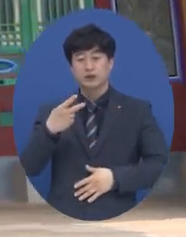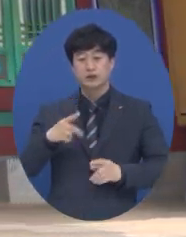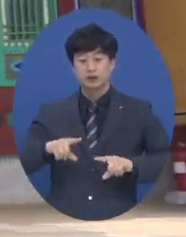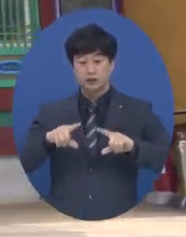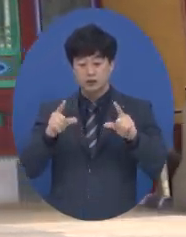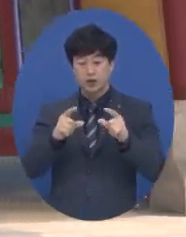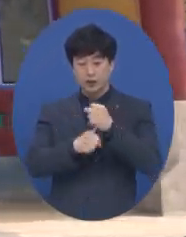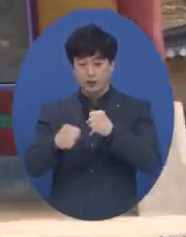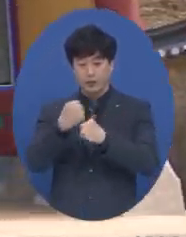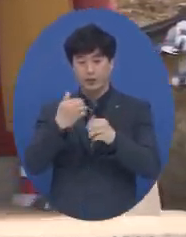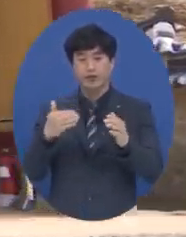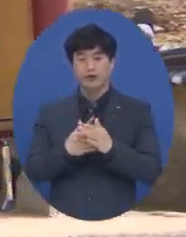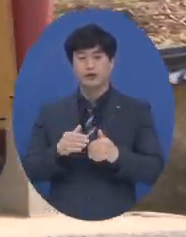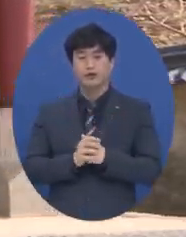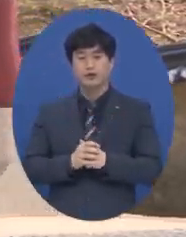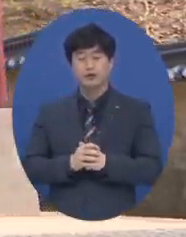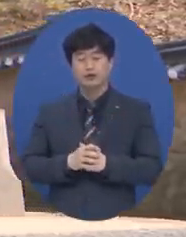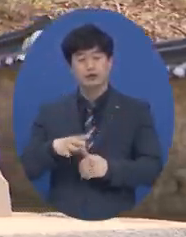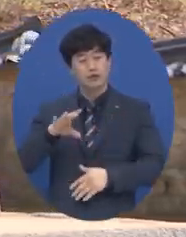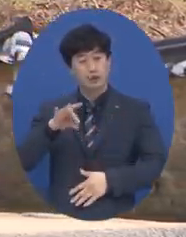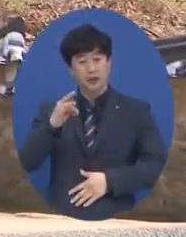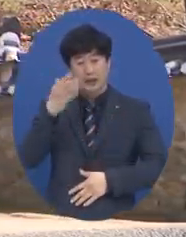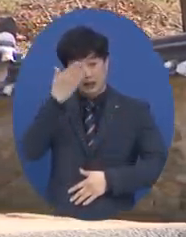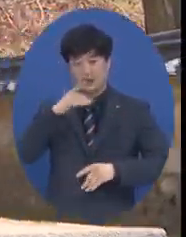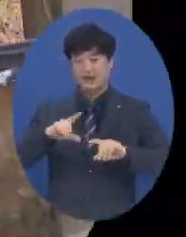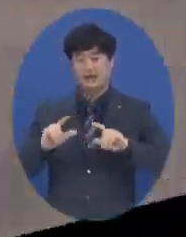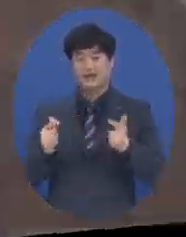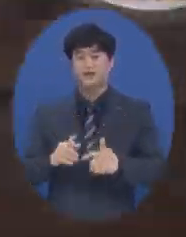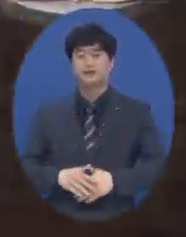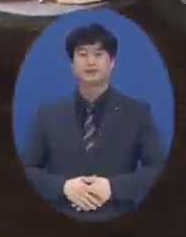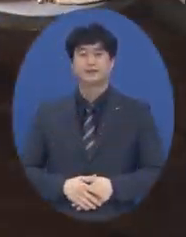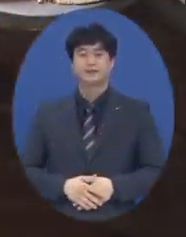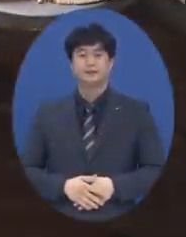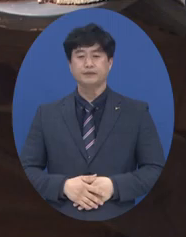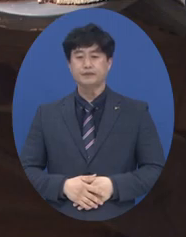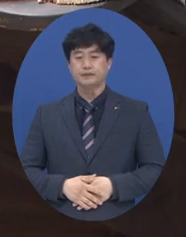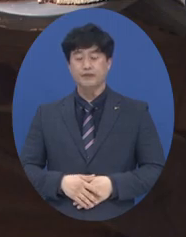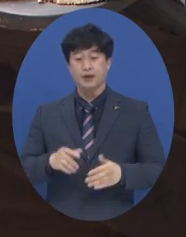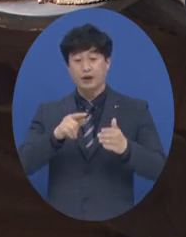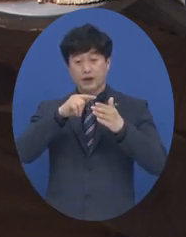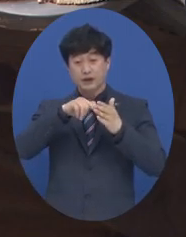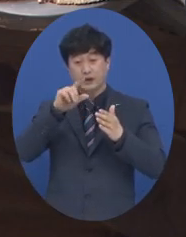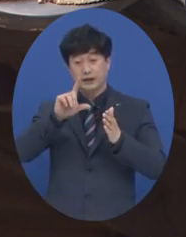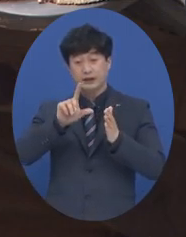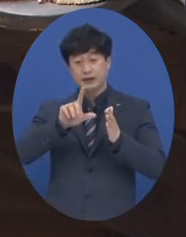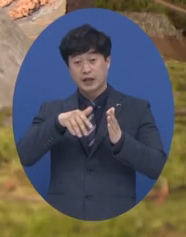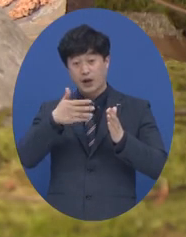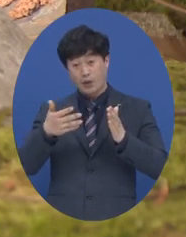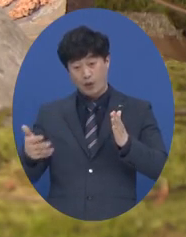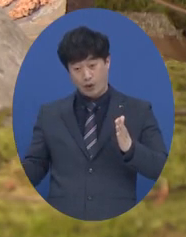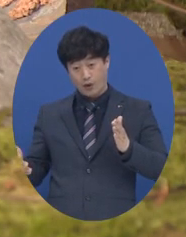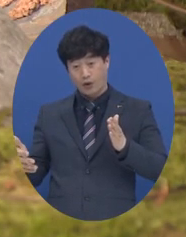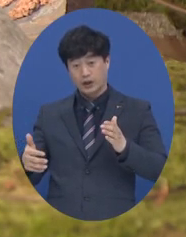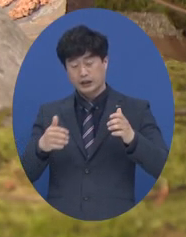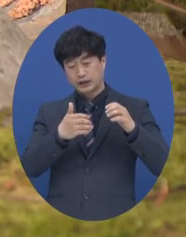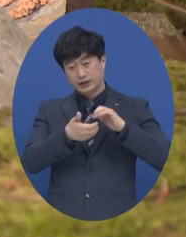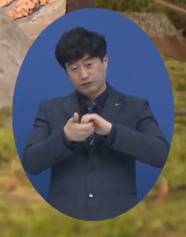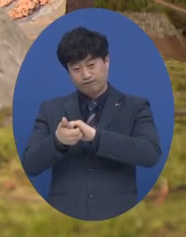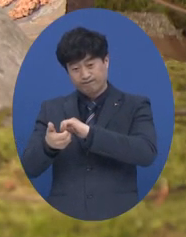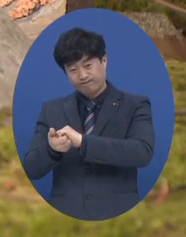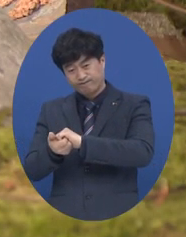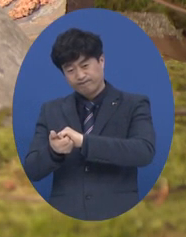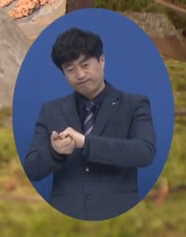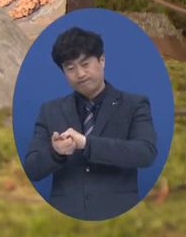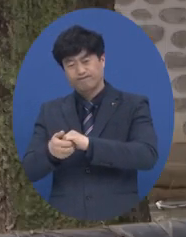하지만 애초 이렇게 말끔한 모습은 아니었습니다 세월의 흐름에 따라 기와가 밀려 제 모습을 잃은